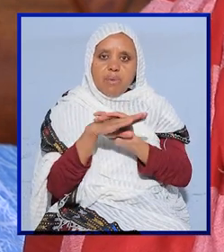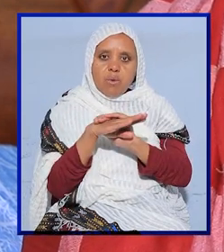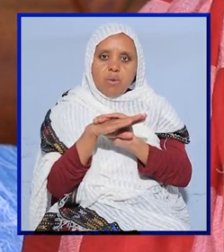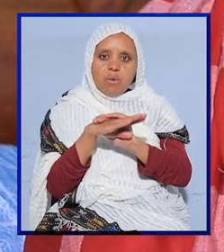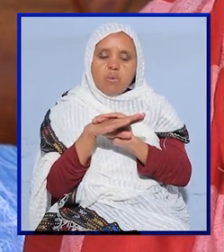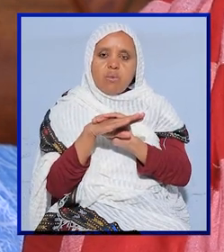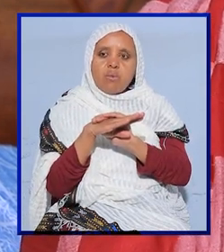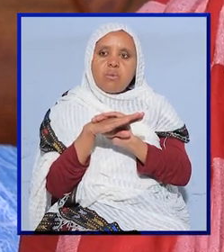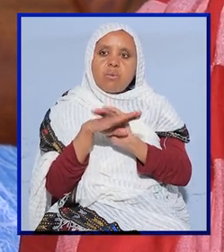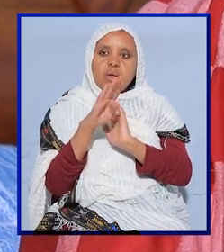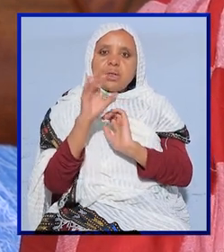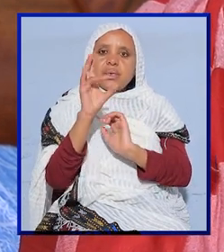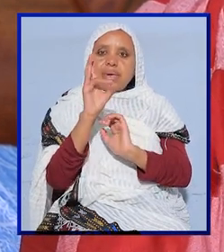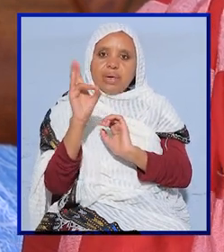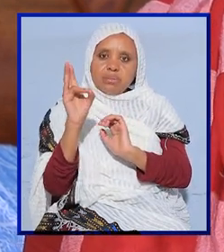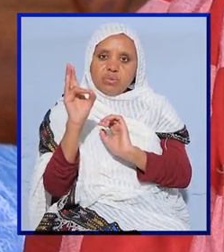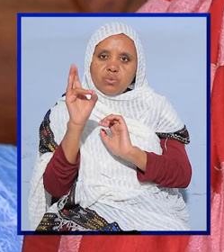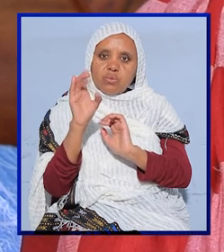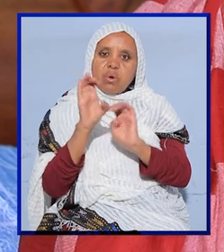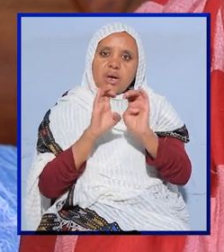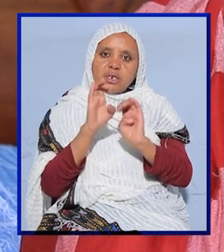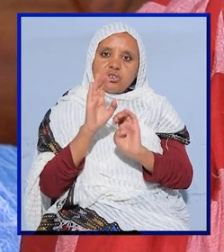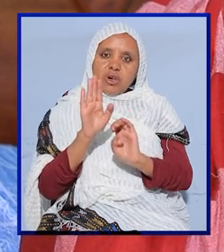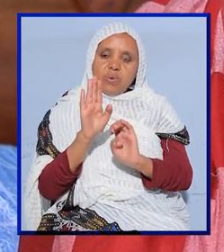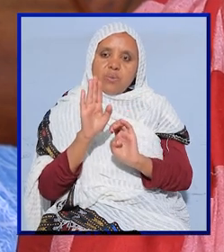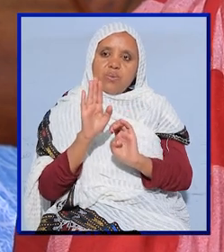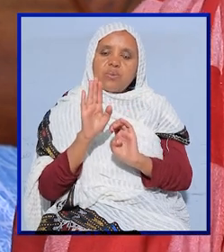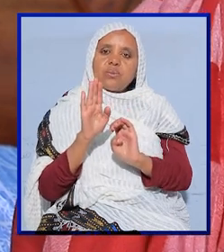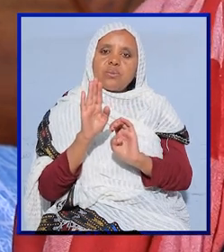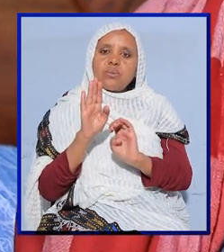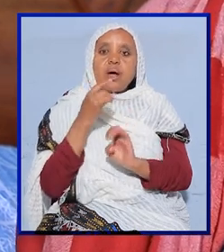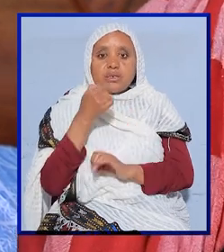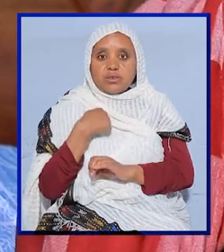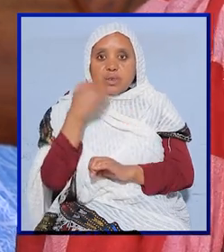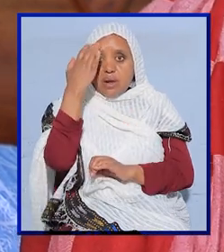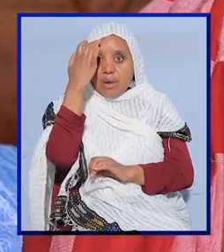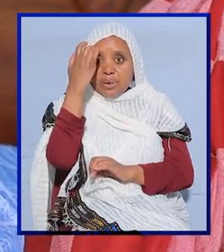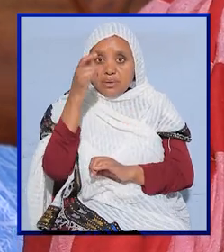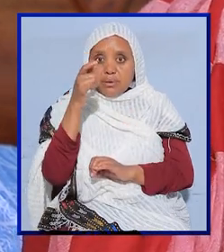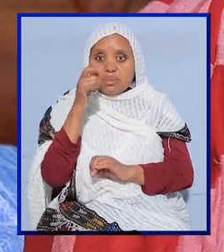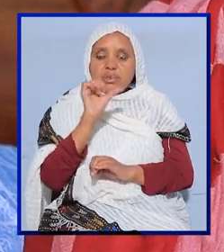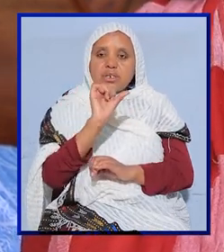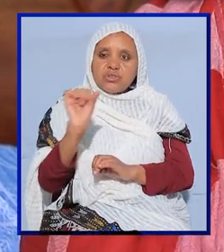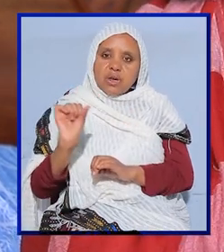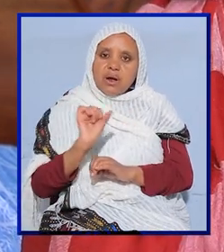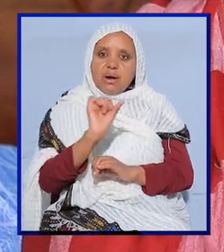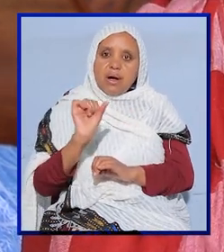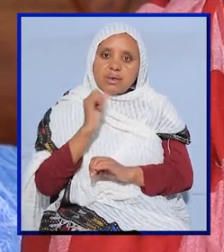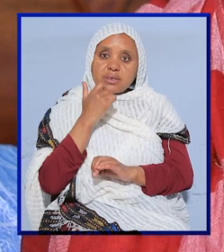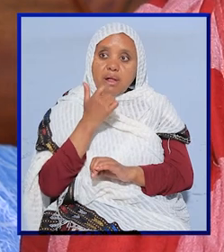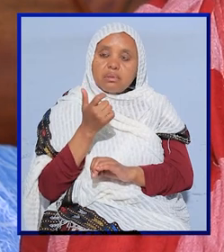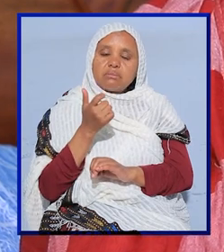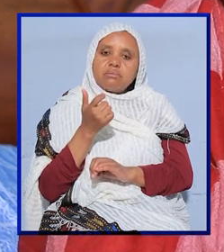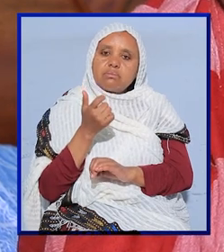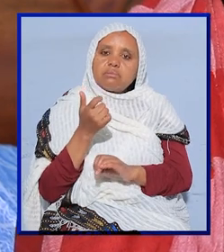ገባሁኝ ከዛ 700 አረግልሻለሁ ትኝ ለምን እንትን እንጀራ አለጋገር